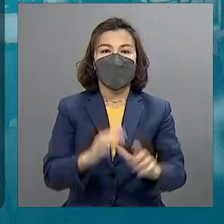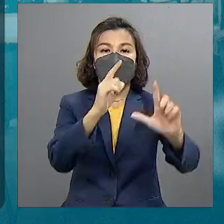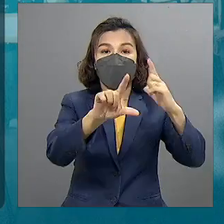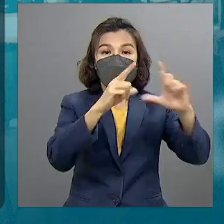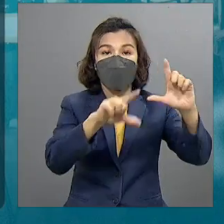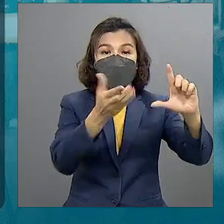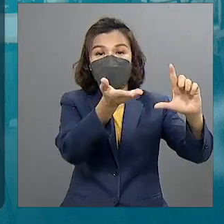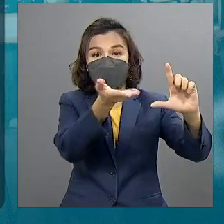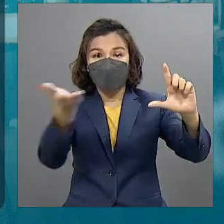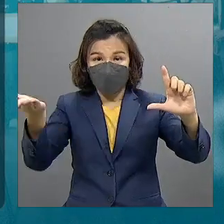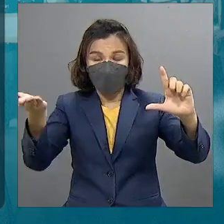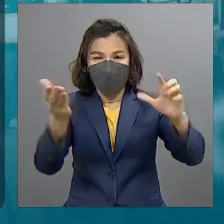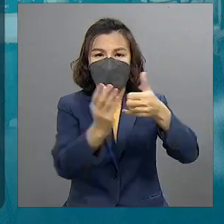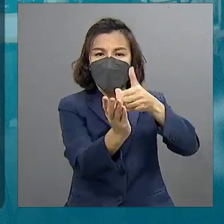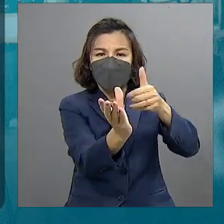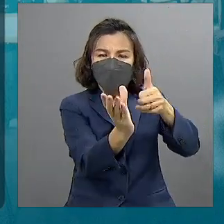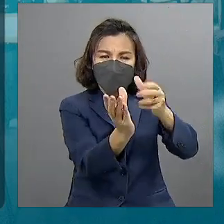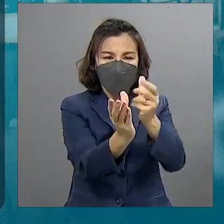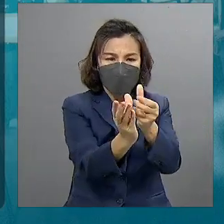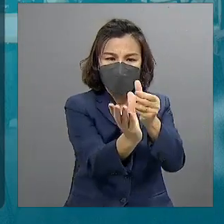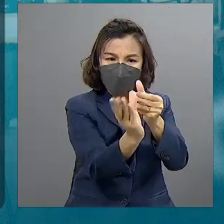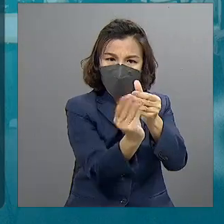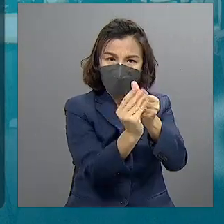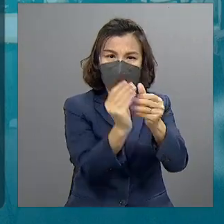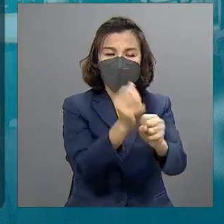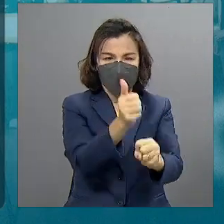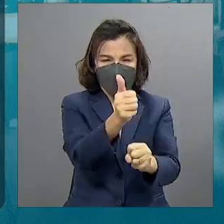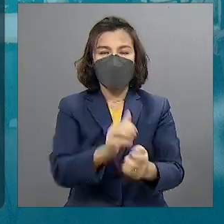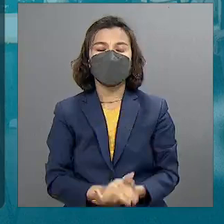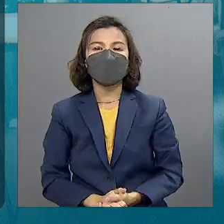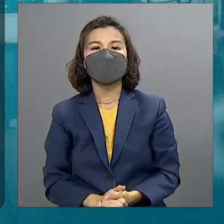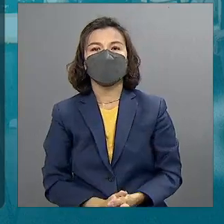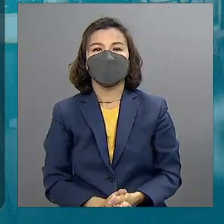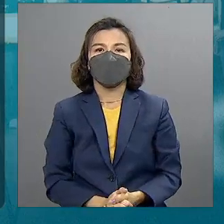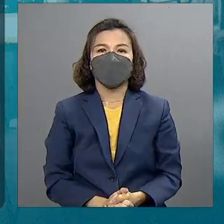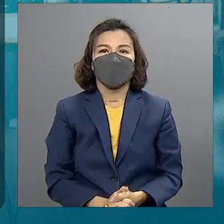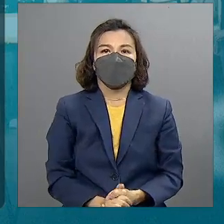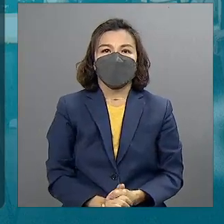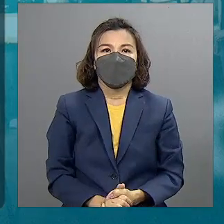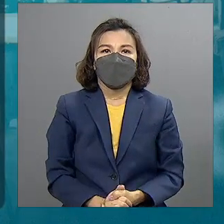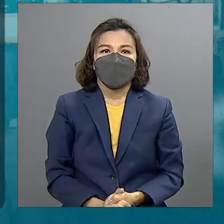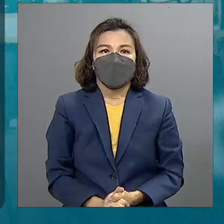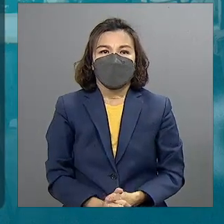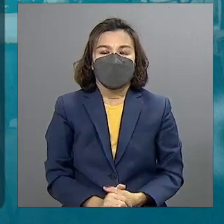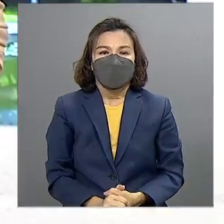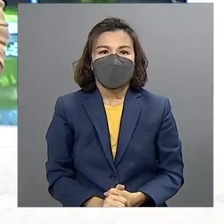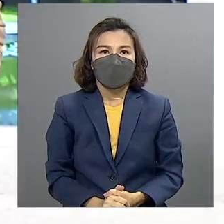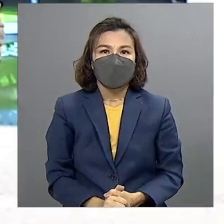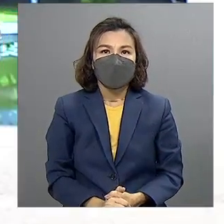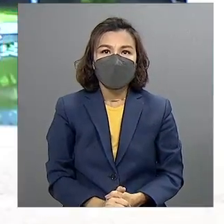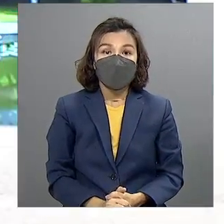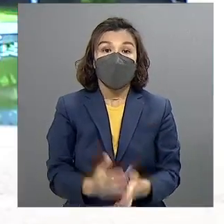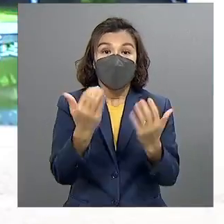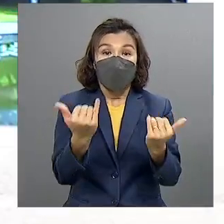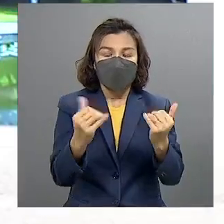ไทย PPS นะคะก็สามารถแอดกันมาได้นะคะคุณผู้ชมคะมากันที่ป้ายแรกค่ะวันนี้จะเป็นเรื่องราว